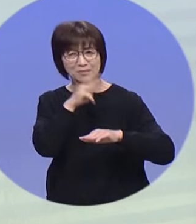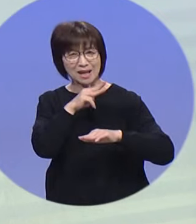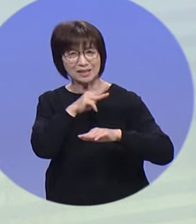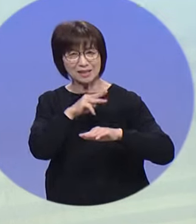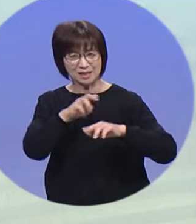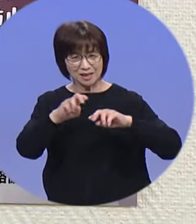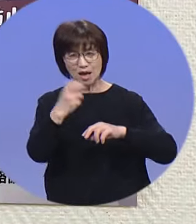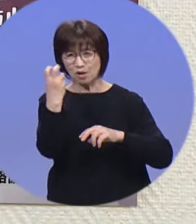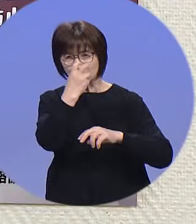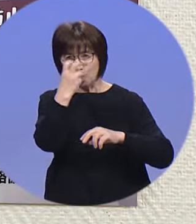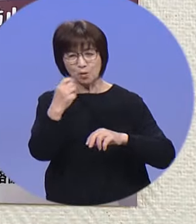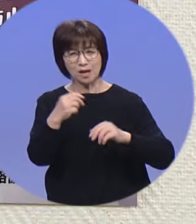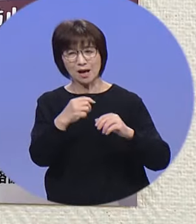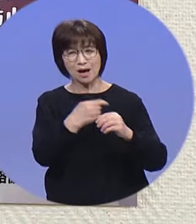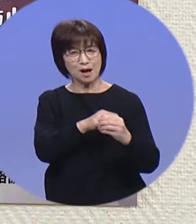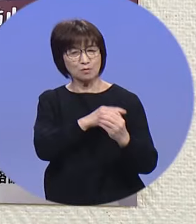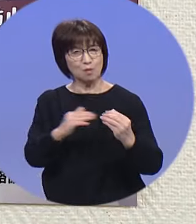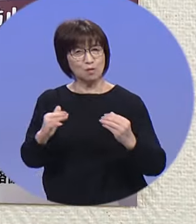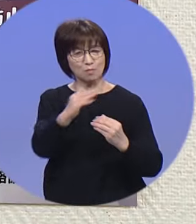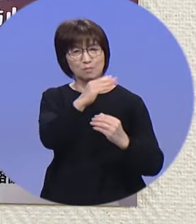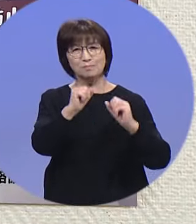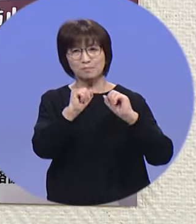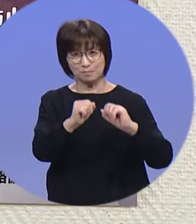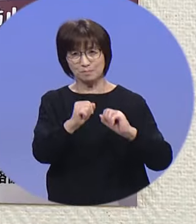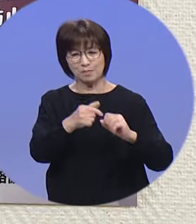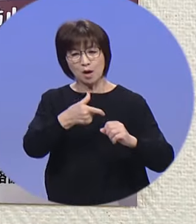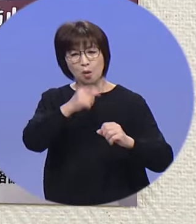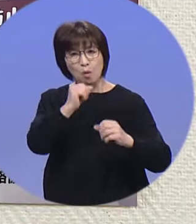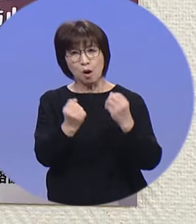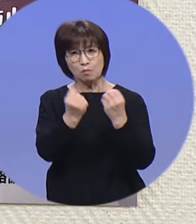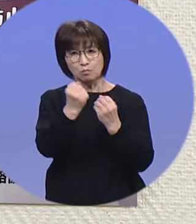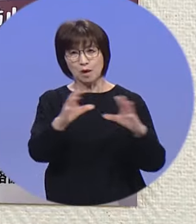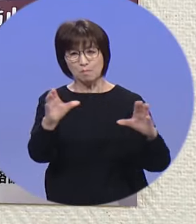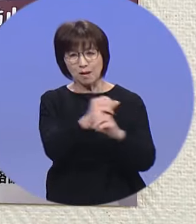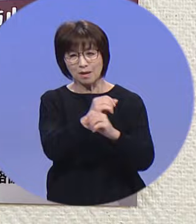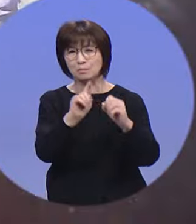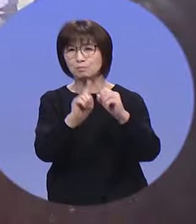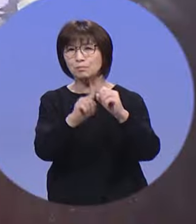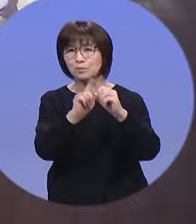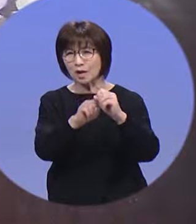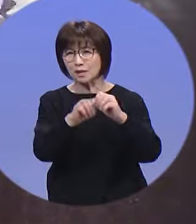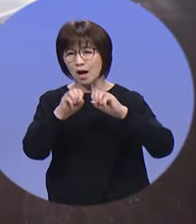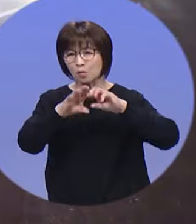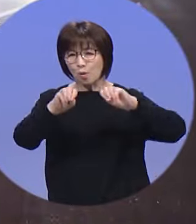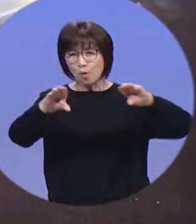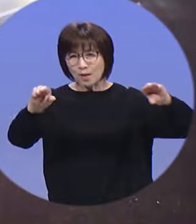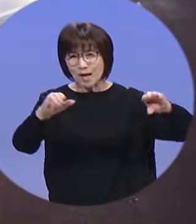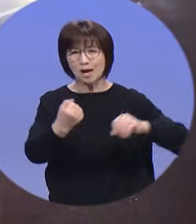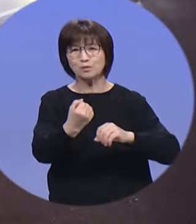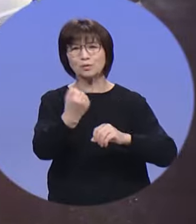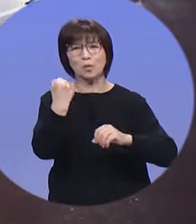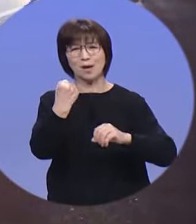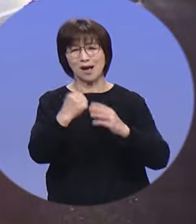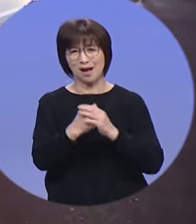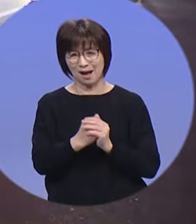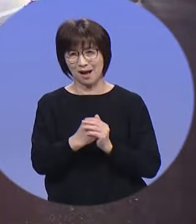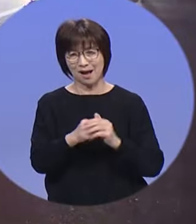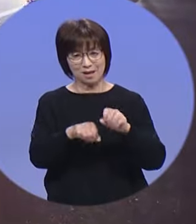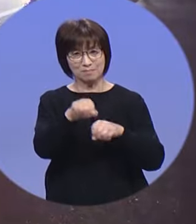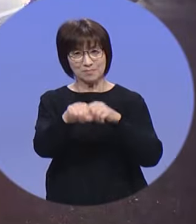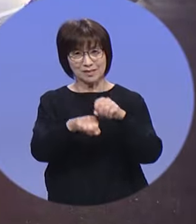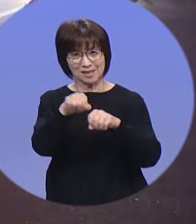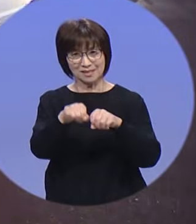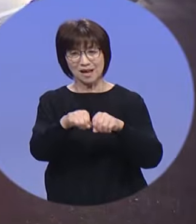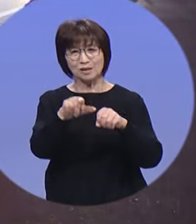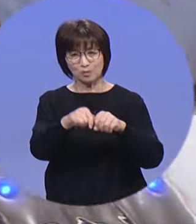上を図ります。また、飲酒運転の根絶に向けた広報啓発の強化、自転車乗